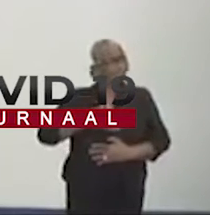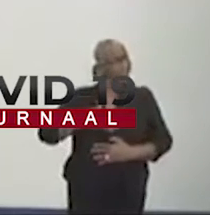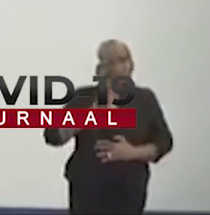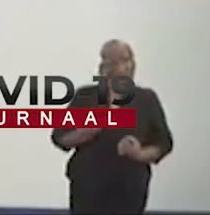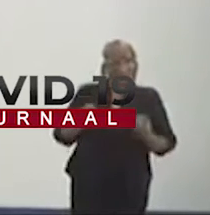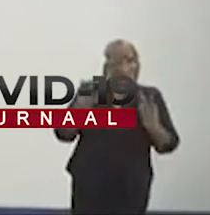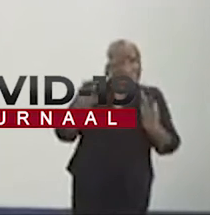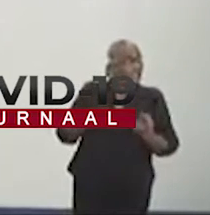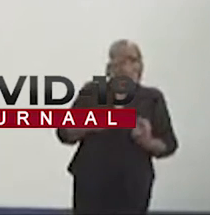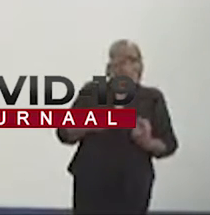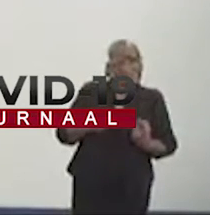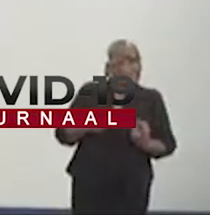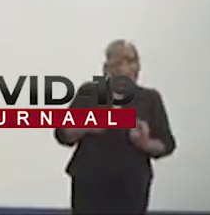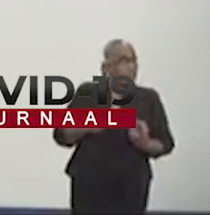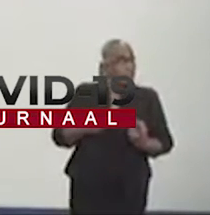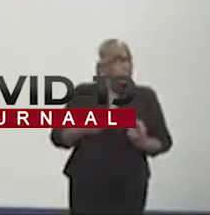verrassing,